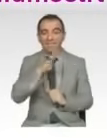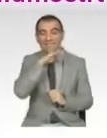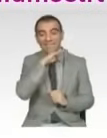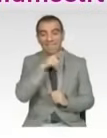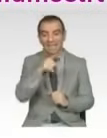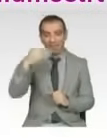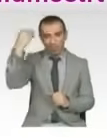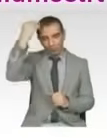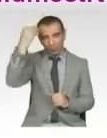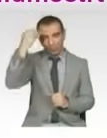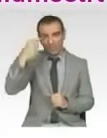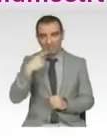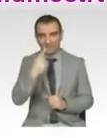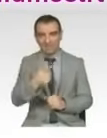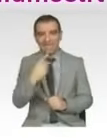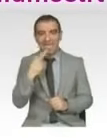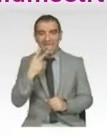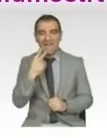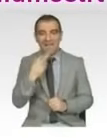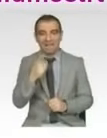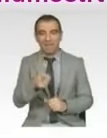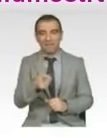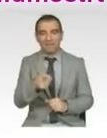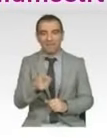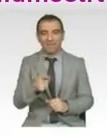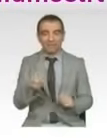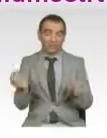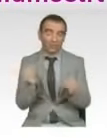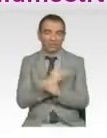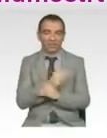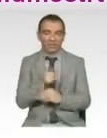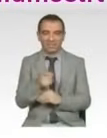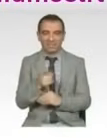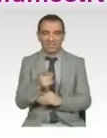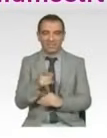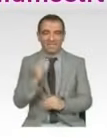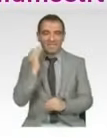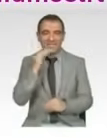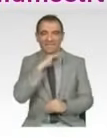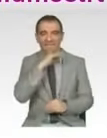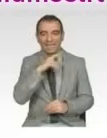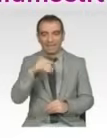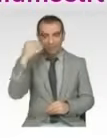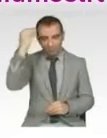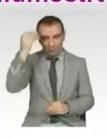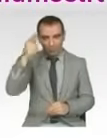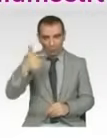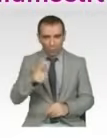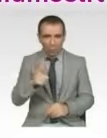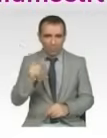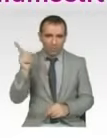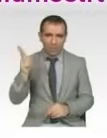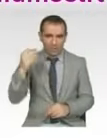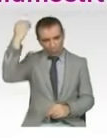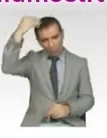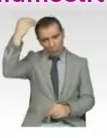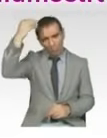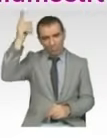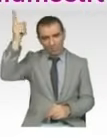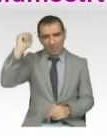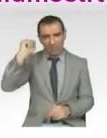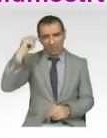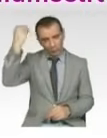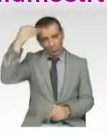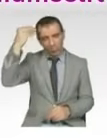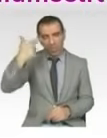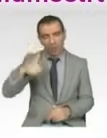dedem muhtar demek istedim. Kelimeler karıştı. Dedemi babamla karıştırdım. Dede mahalle muhtarı mı orada? Yok, bildiğiniz köyde muhtar. Ha, köyde muhtar. Evet.